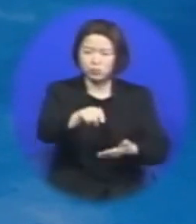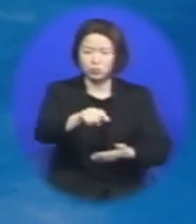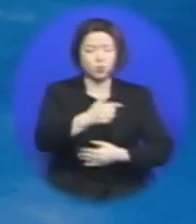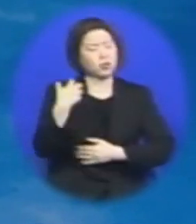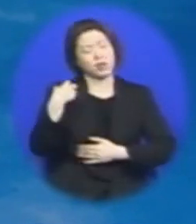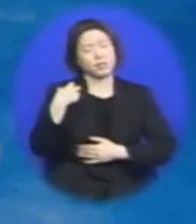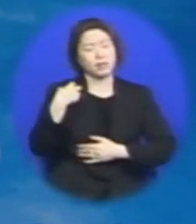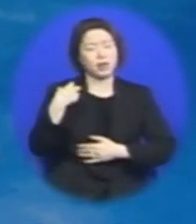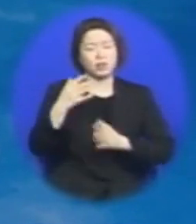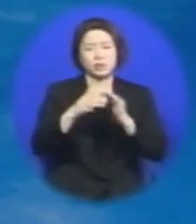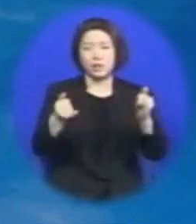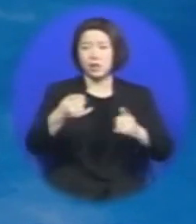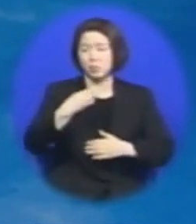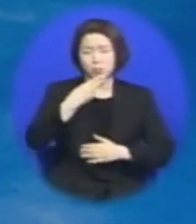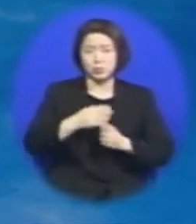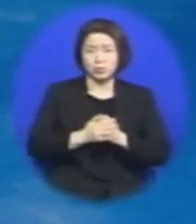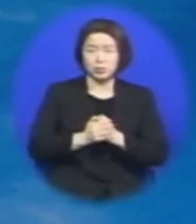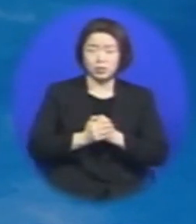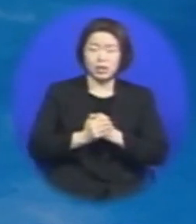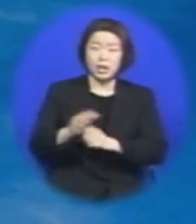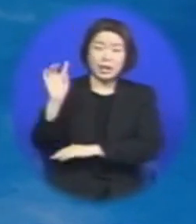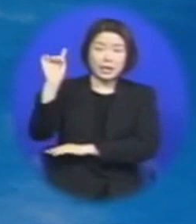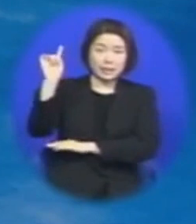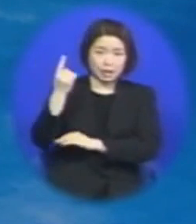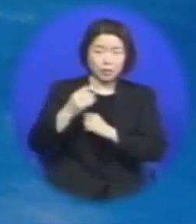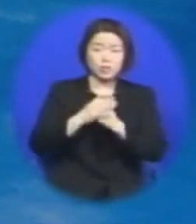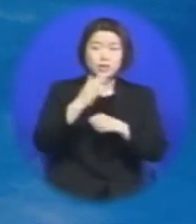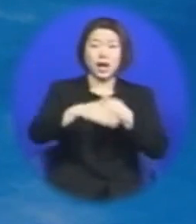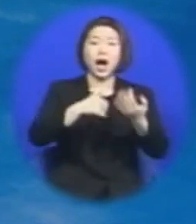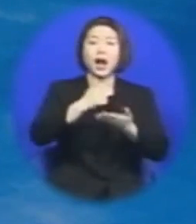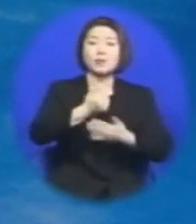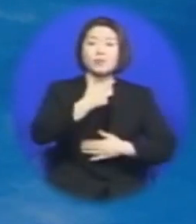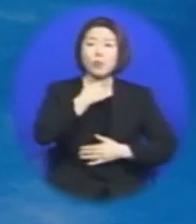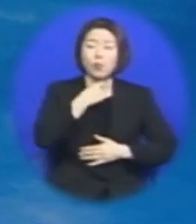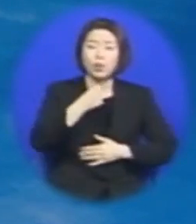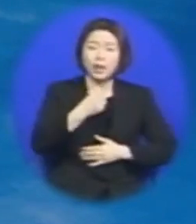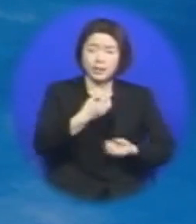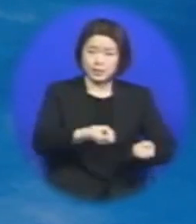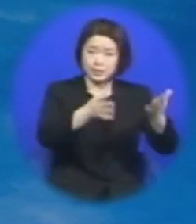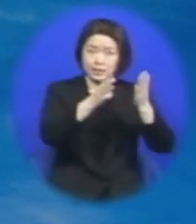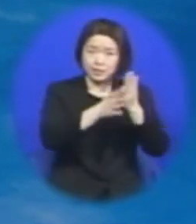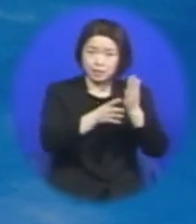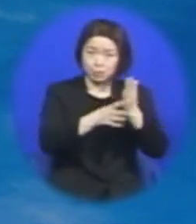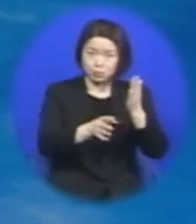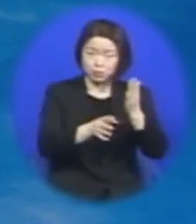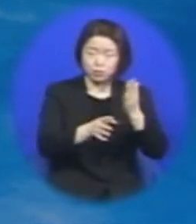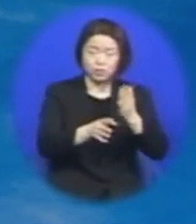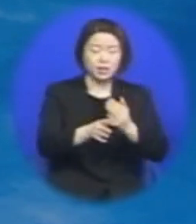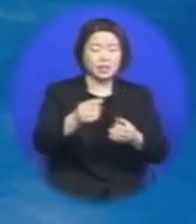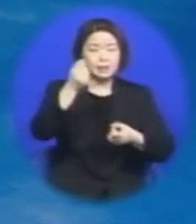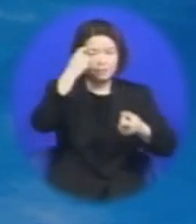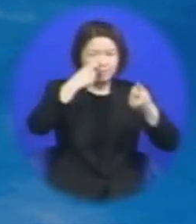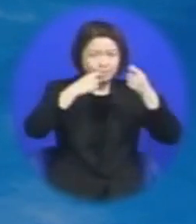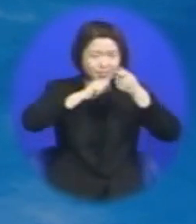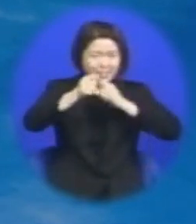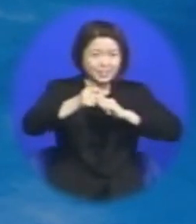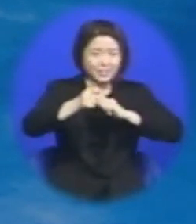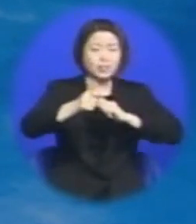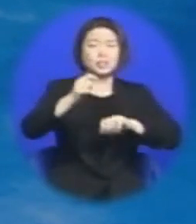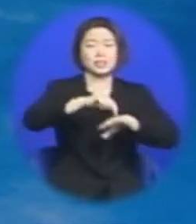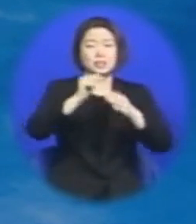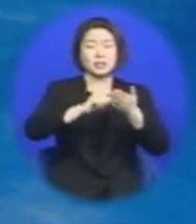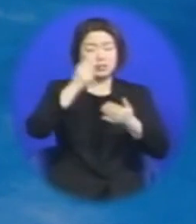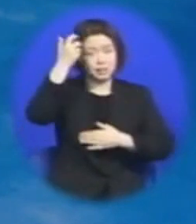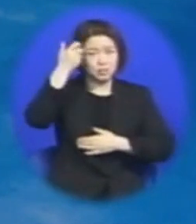없습니다 다윗은 하나님께서 원하는 재물은 찢겨진 심령이라 그랬습니다